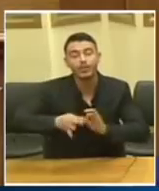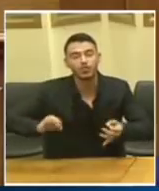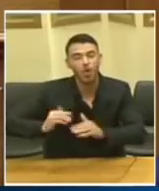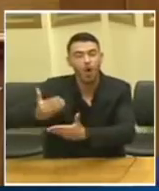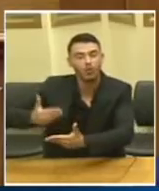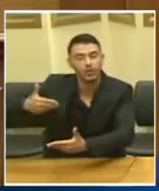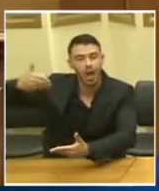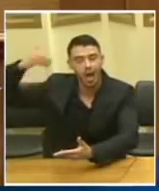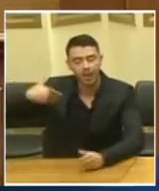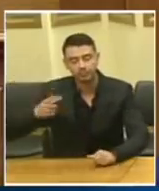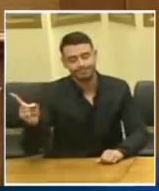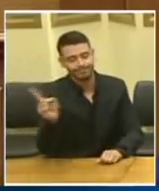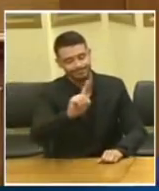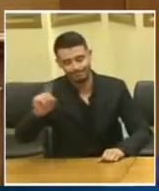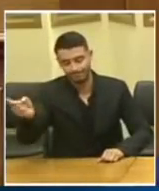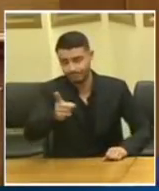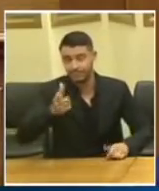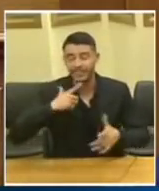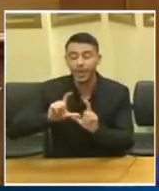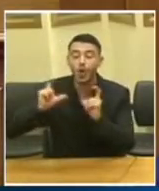με την οικογενειακή σας πολιτική ιστορία.